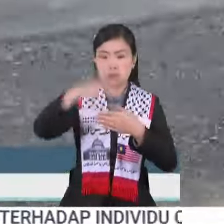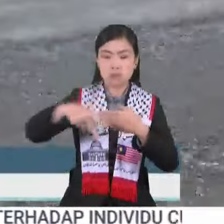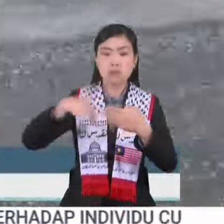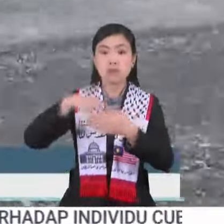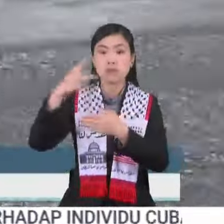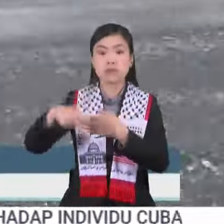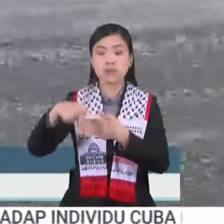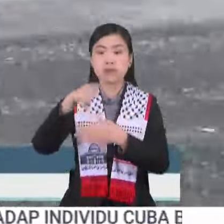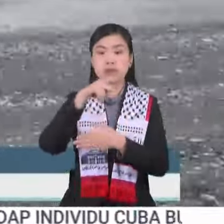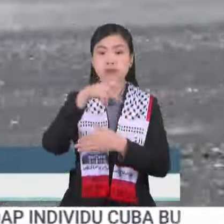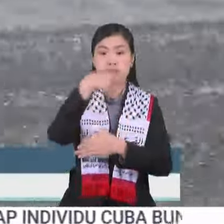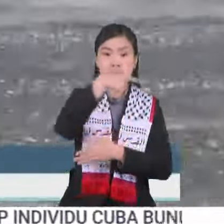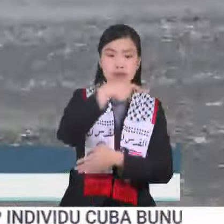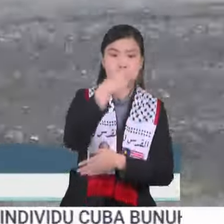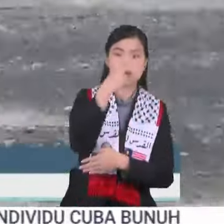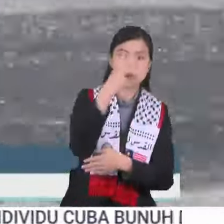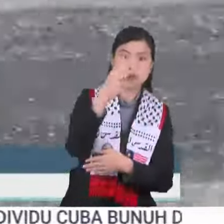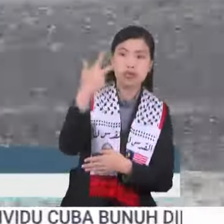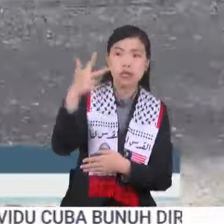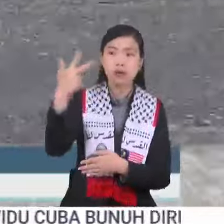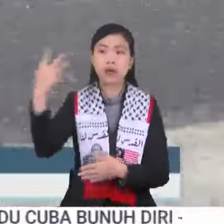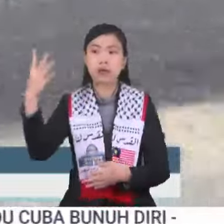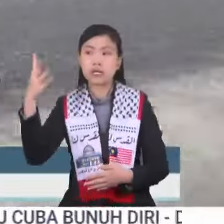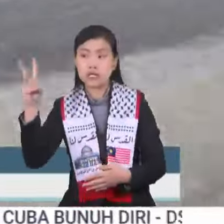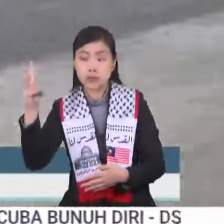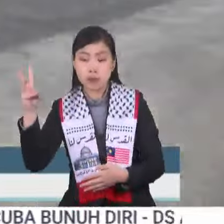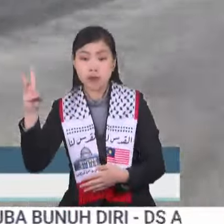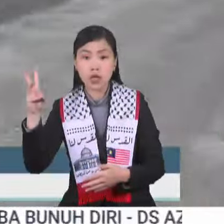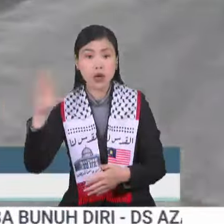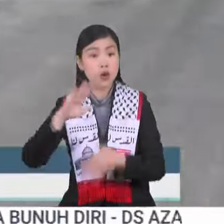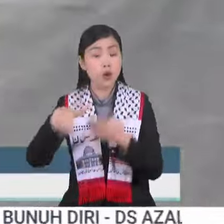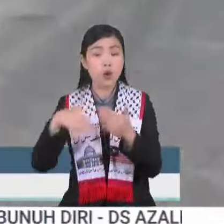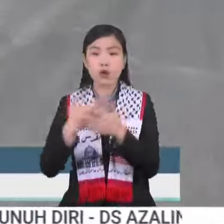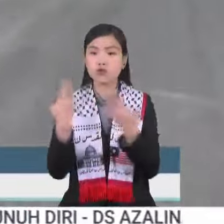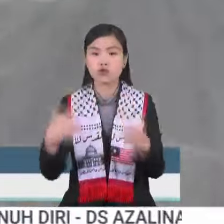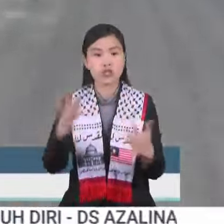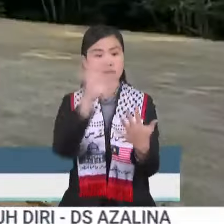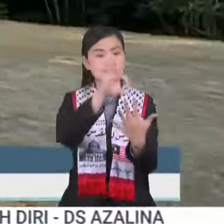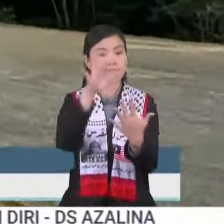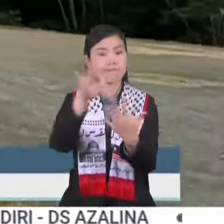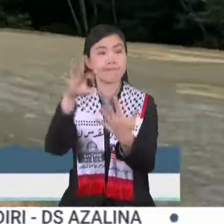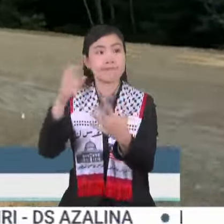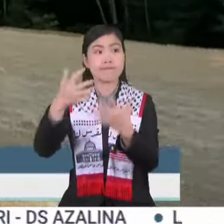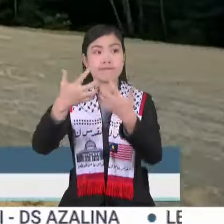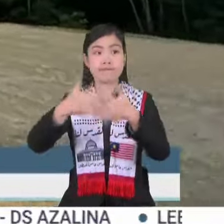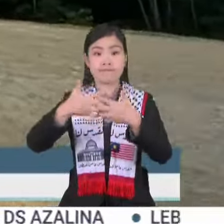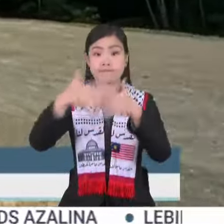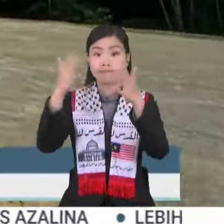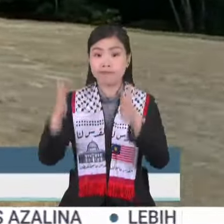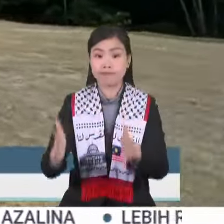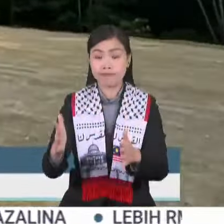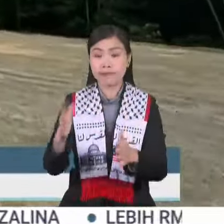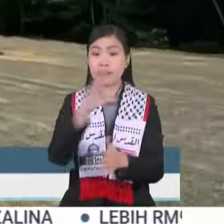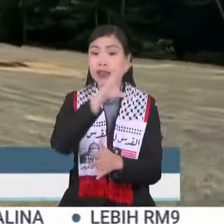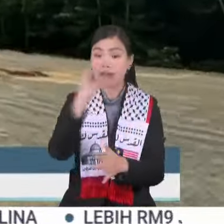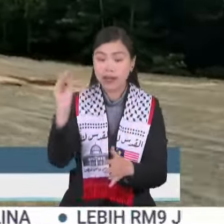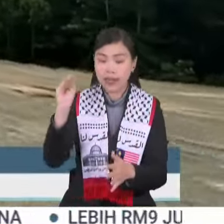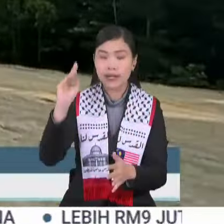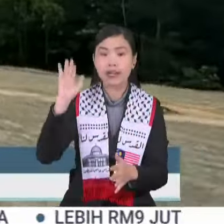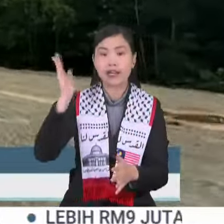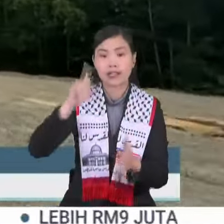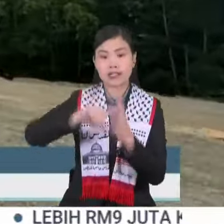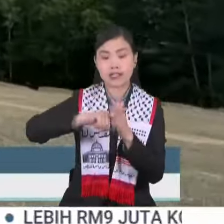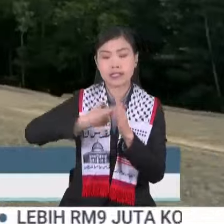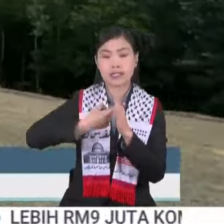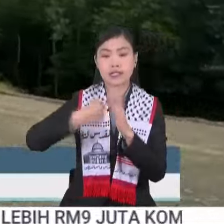wp1 13 14 dan 16 telah dibuat pelantikan kontraktor dan kerja-kerja fizikal akan bermula